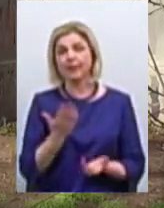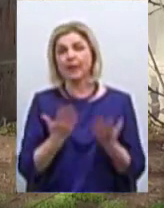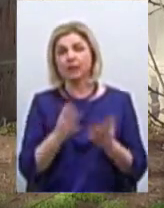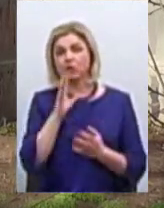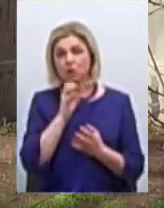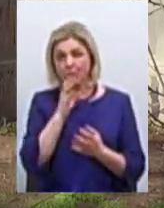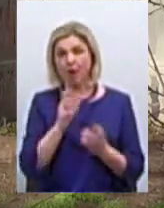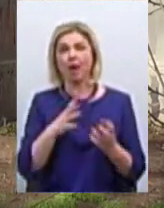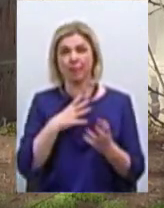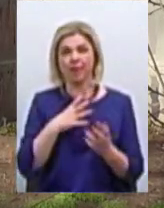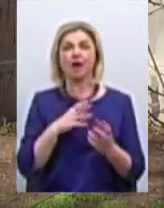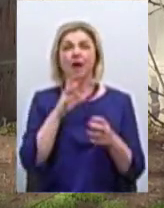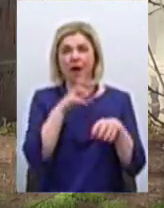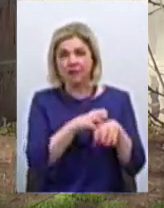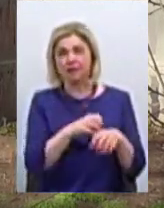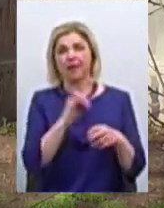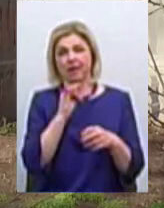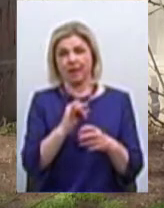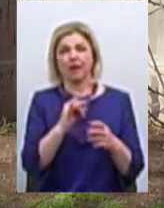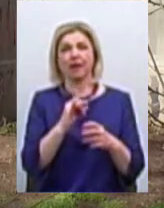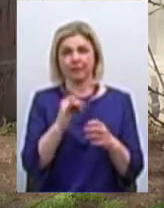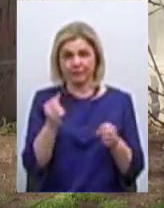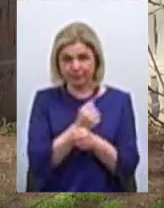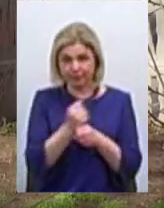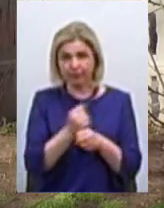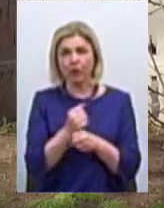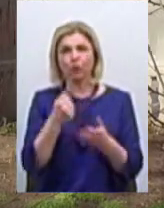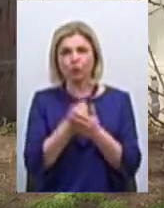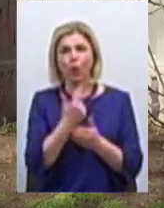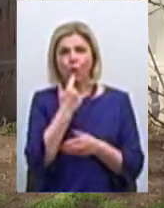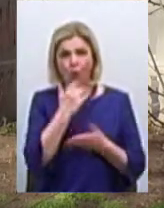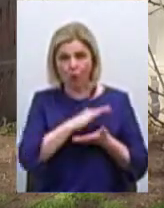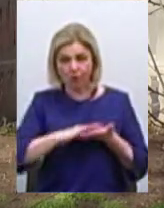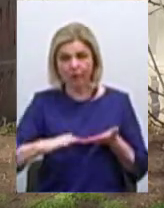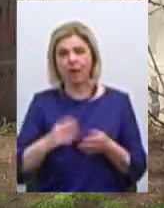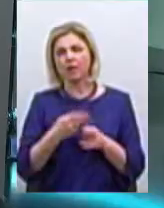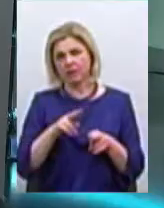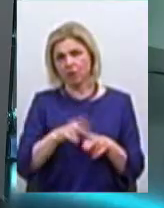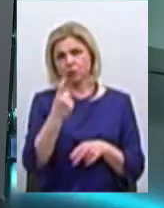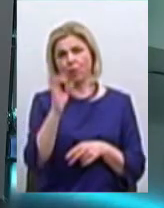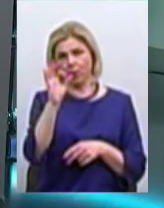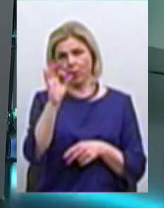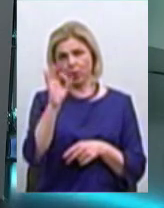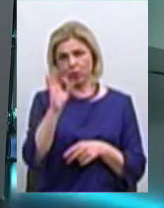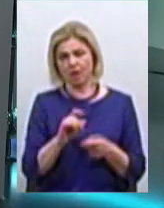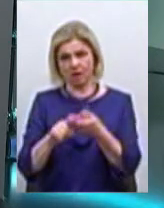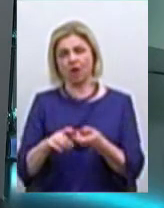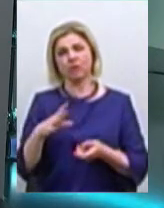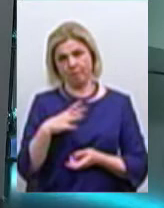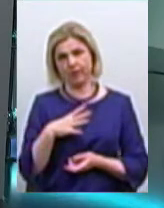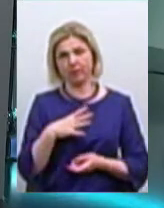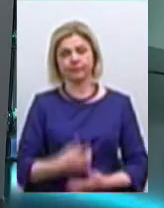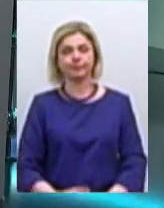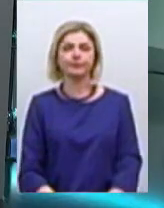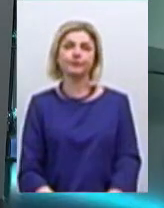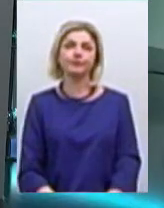собою, одна з них хвора на сказ, і вони побилися до крові, то це, ну, 100%, що зараження відбулося.